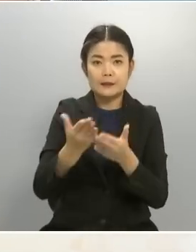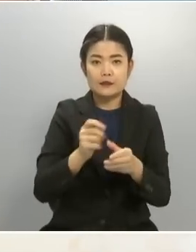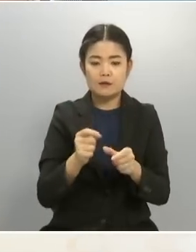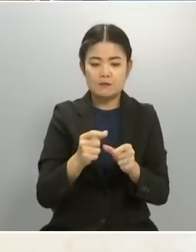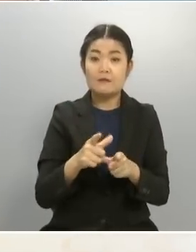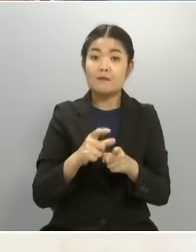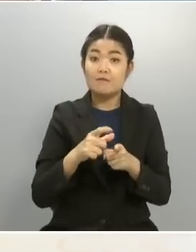ท่านอันนี้อยเค้า